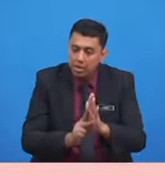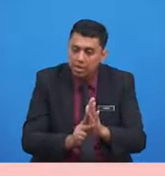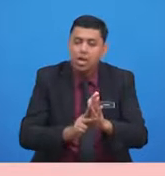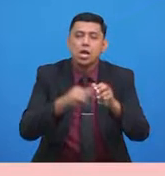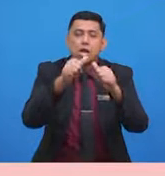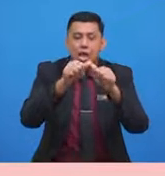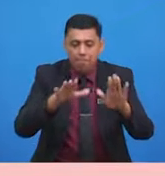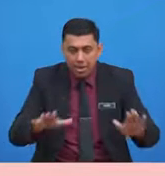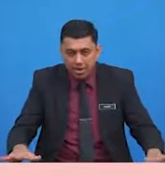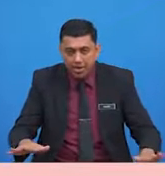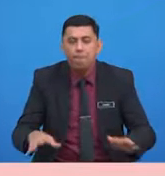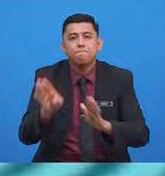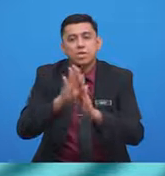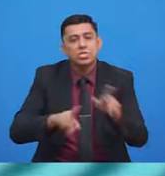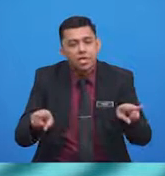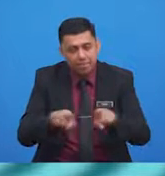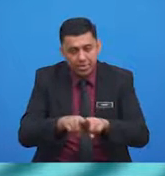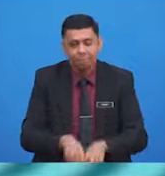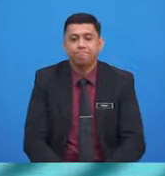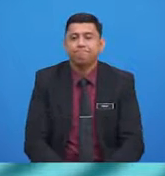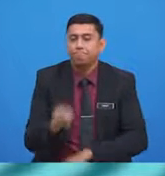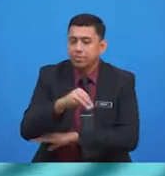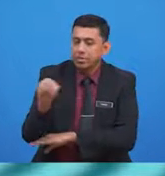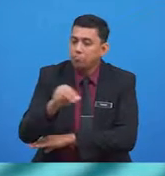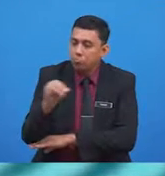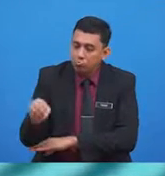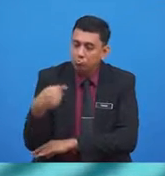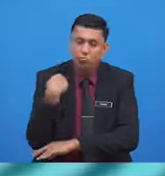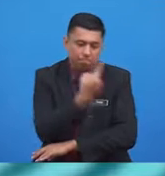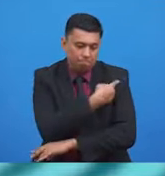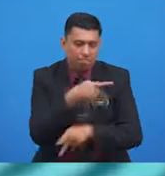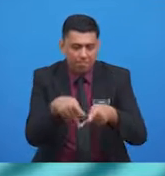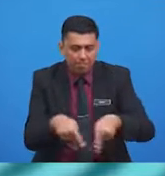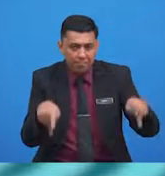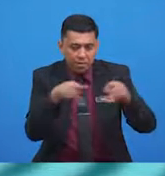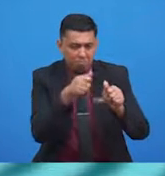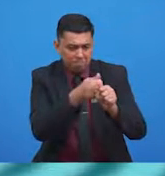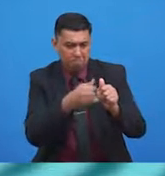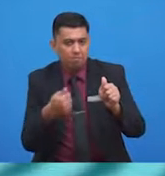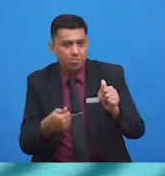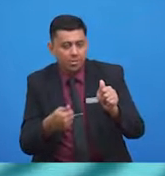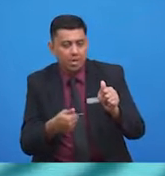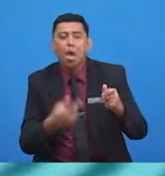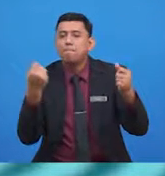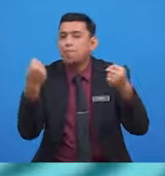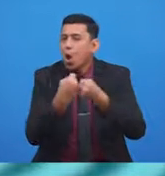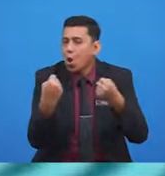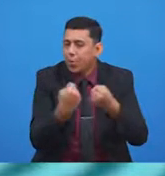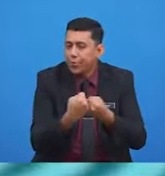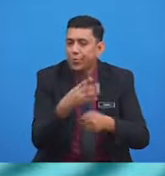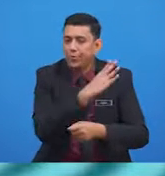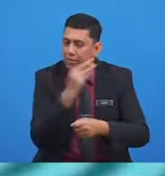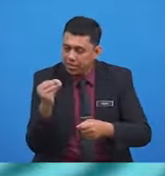keamanan bersama. Murid-murid, kita perlu elakkan perbalahan